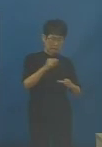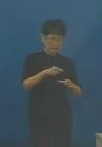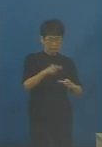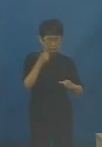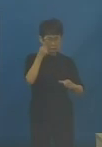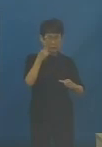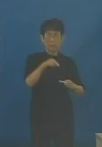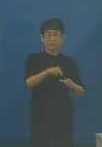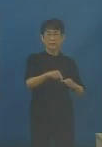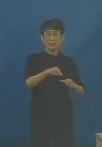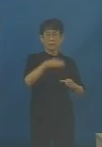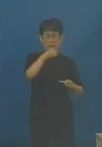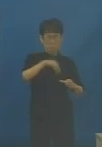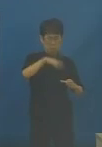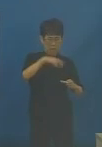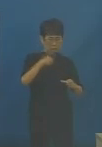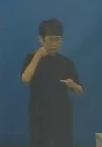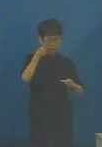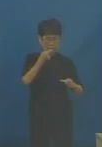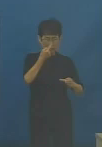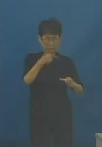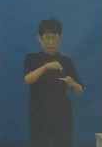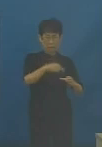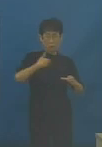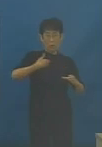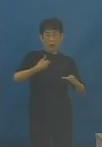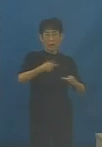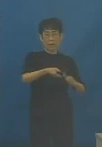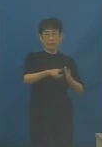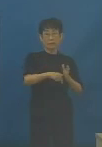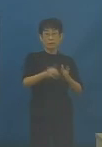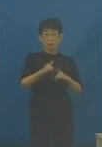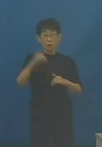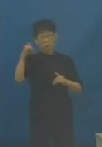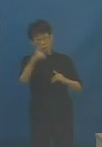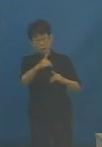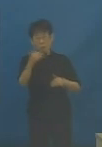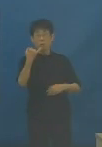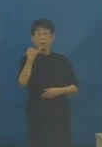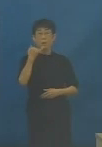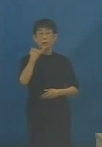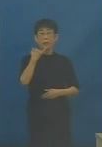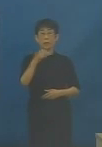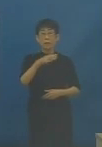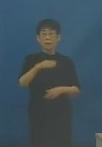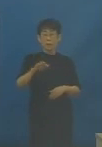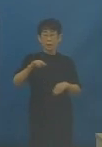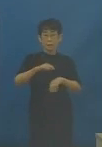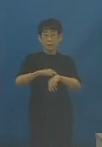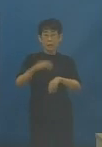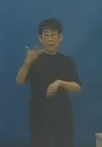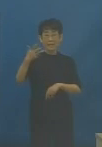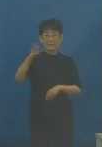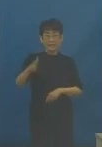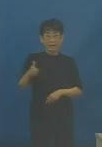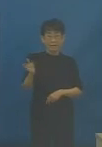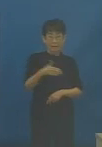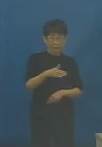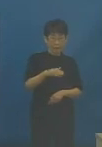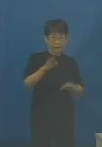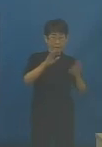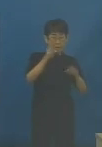を召していらっしゃってそういうのよくわからんとか全然問題ありませんので、8時半から午後8時までの間